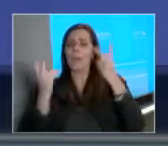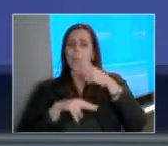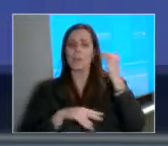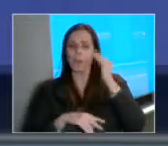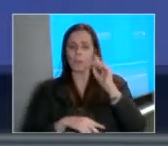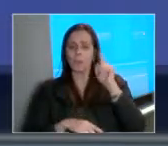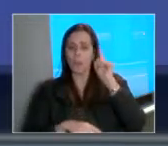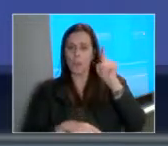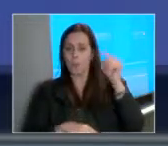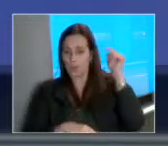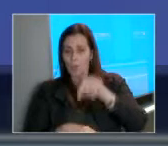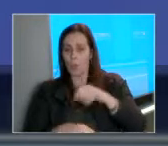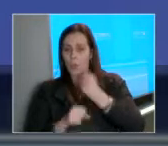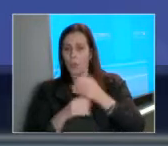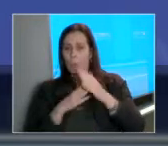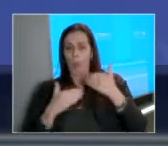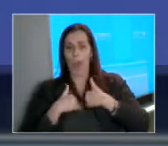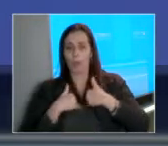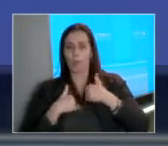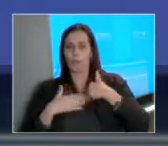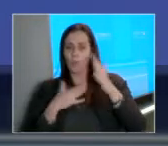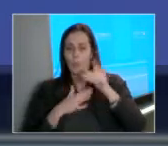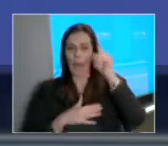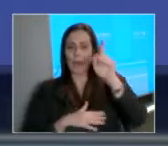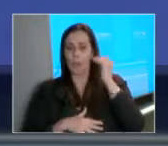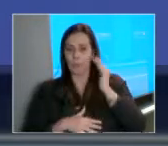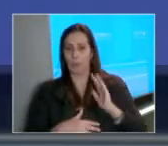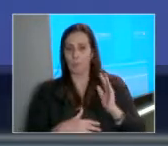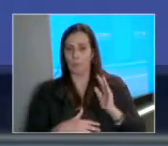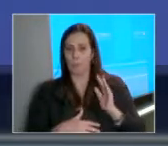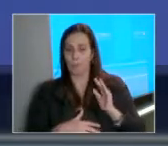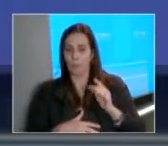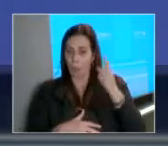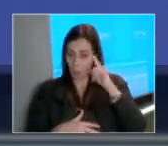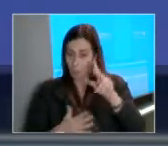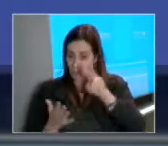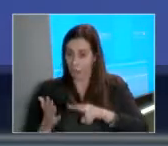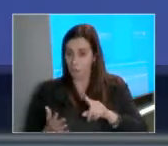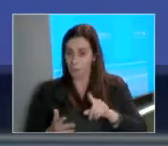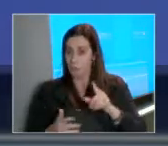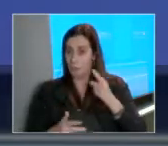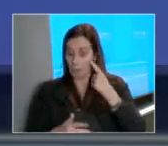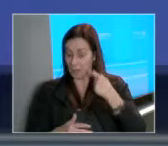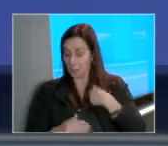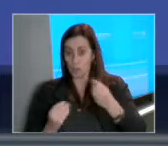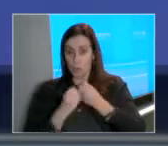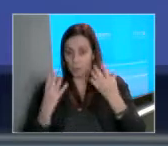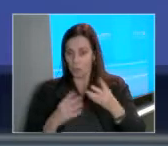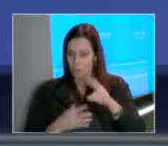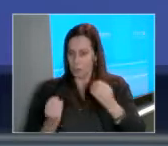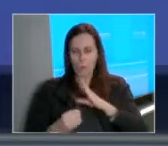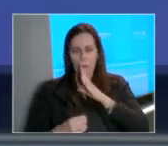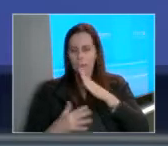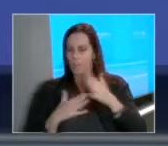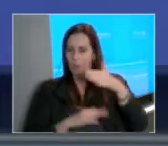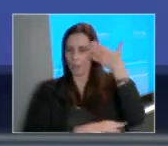ארצות הברית שהם יבואו ויעשו ביקורת עלינו ואנחנו נעשה ביקורת עליהם. לא יודעת אם קראתם את זה, זה בעיניי משהו מדהים. יש המון בלגן עם